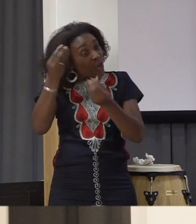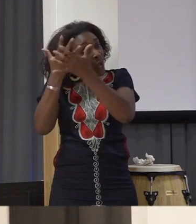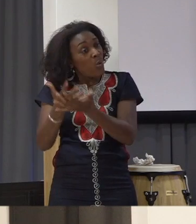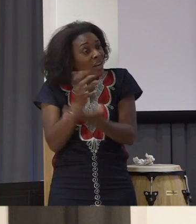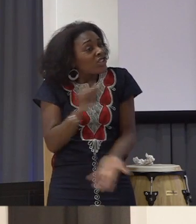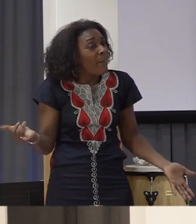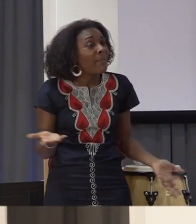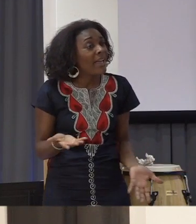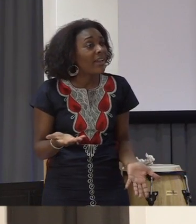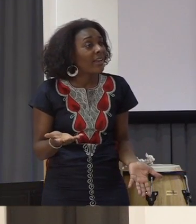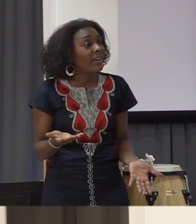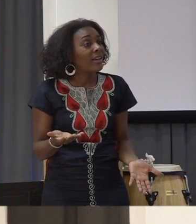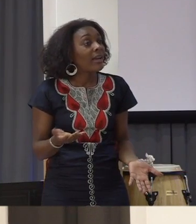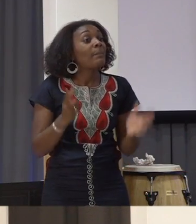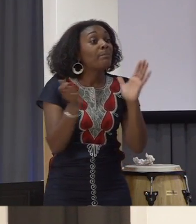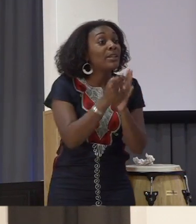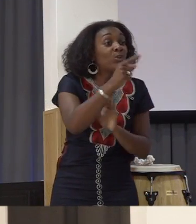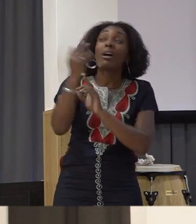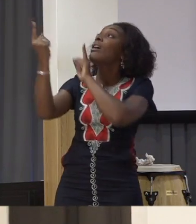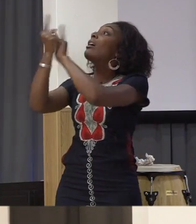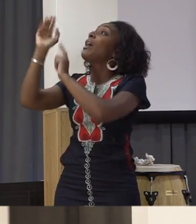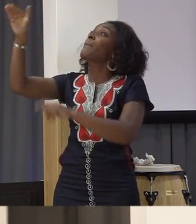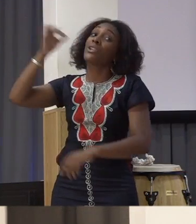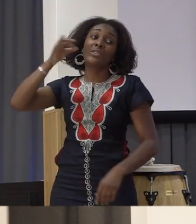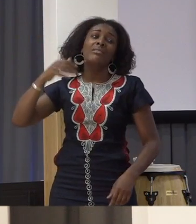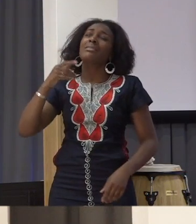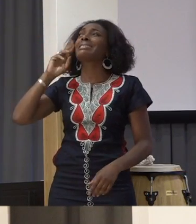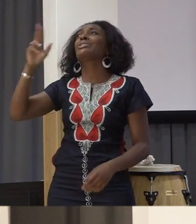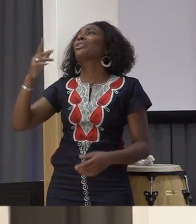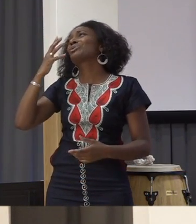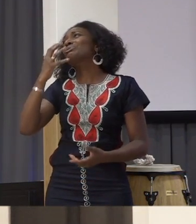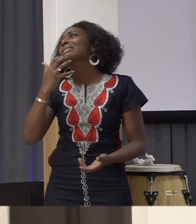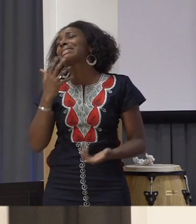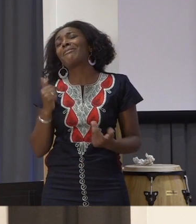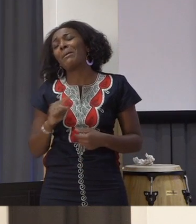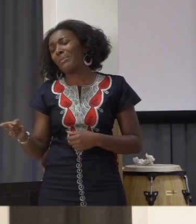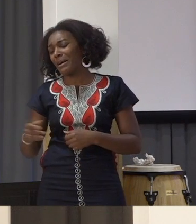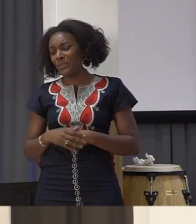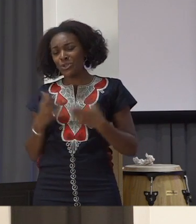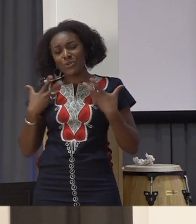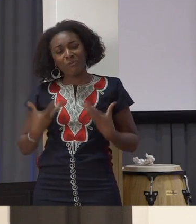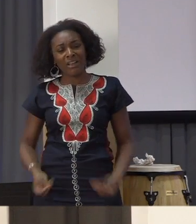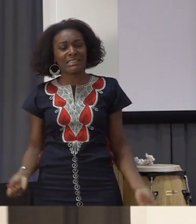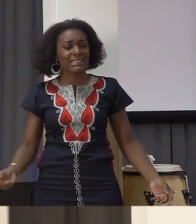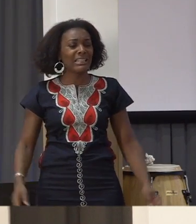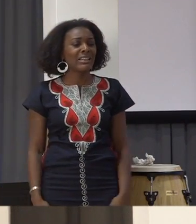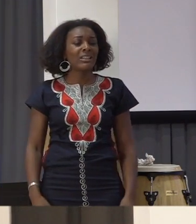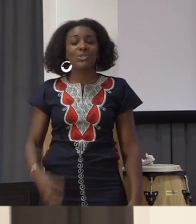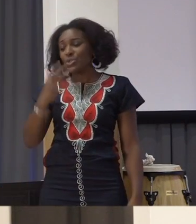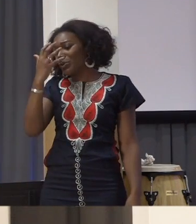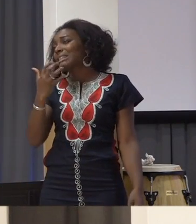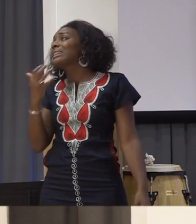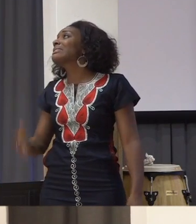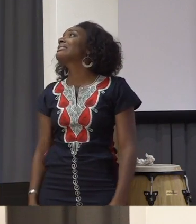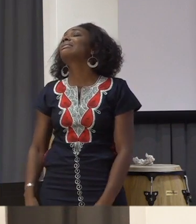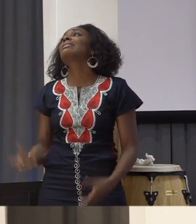Jésus. Et lorsque tu vas le voir, dis Seigneur, j'ai mal. Seigneur, je suis triste. Seigneur, je suis fatigué. Seigneur, je suis dans le désarroi.